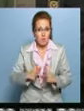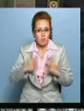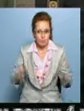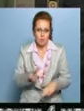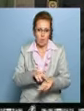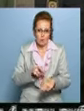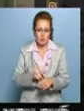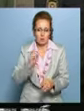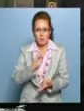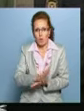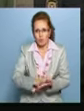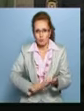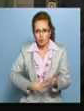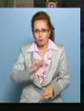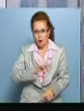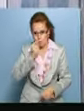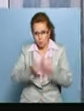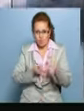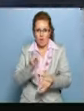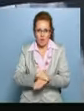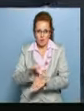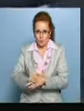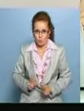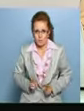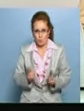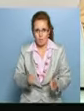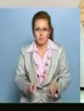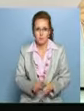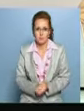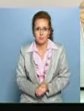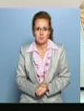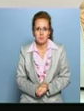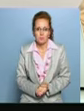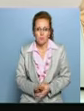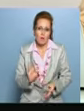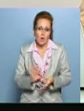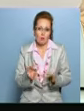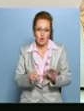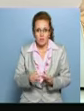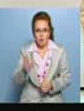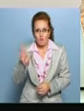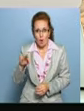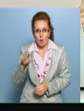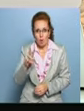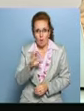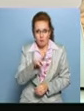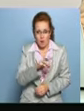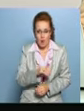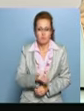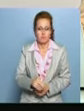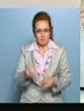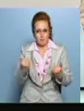продолжают работу по выявлению аналогичных преступлений на Ижевском Водоканале подстраиваются под сезонные